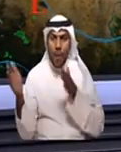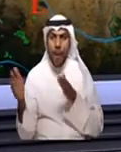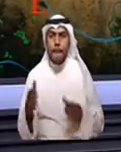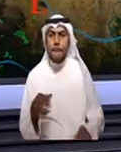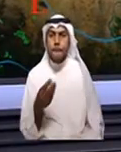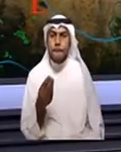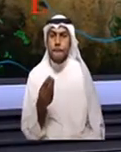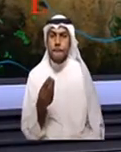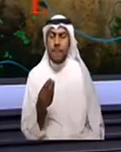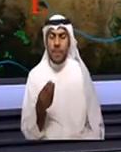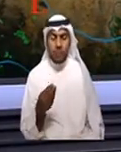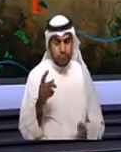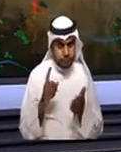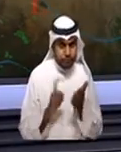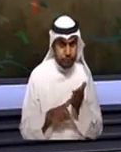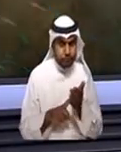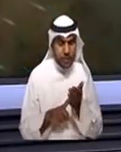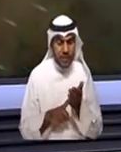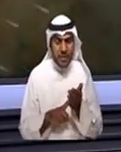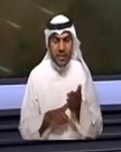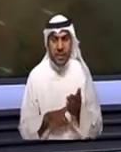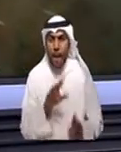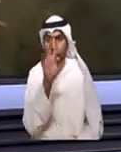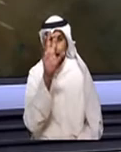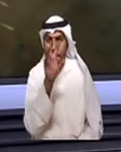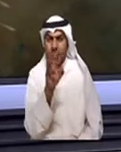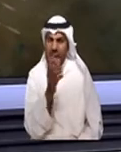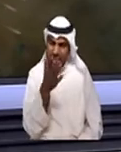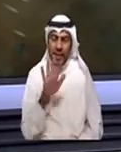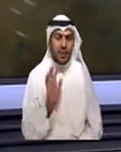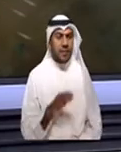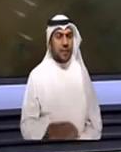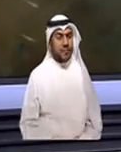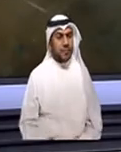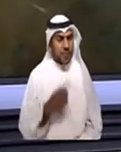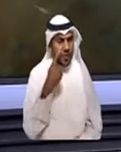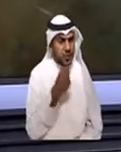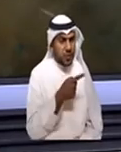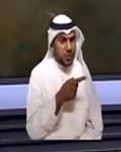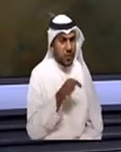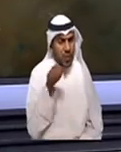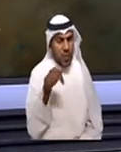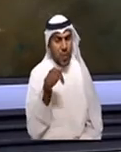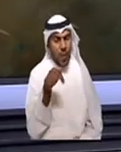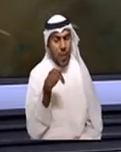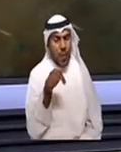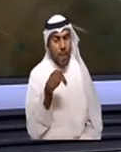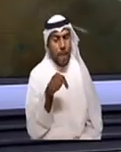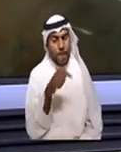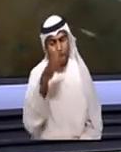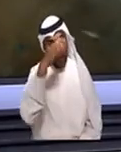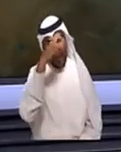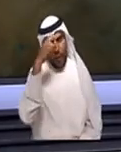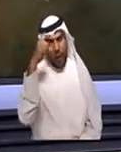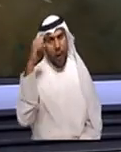خاصة ابتداء من أول ساعات المساء. الأجواء متوقعة في منتصف هذه الليلة أجواء معتدلة لحارة نسبيا خاصة